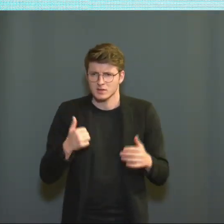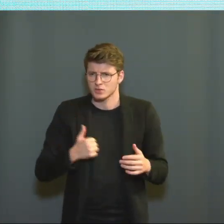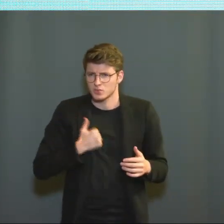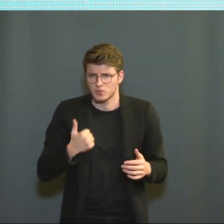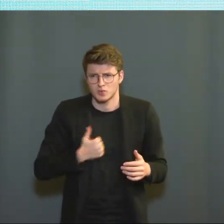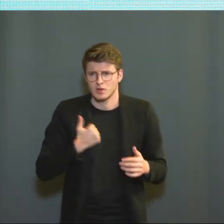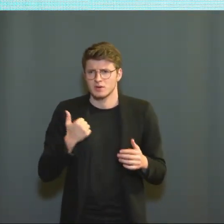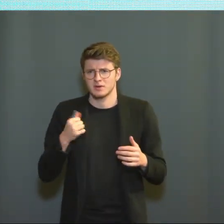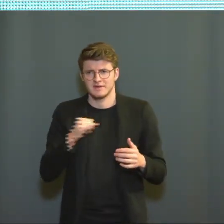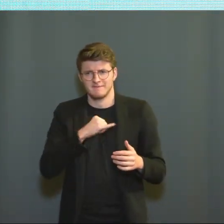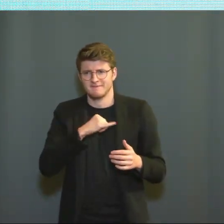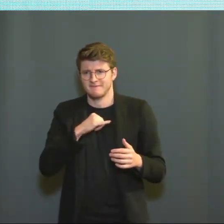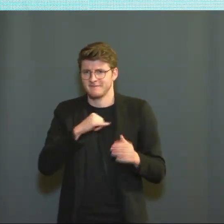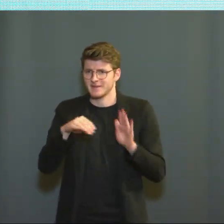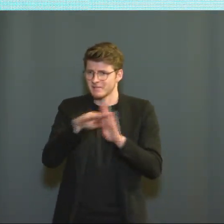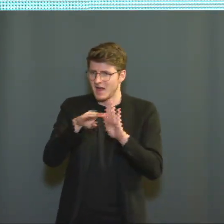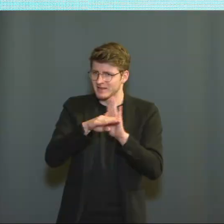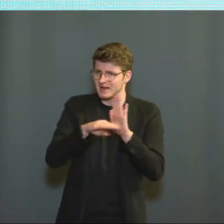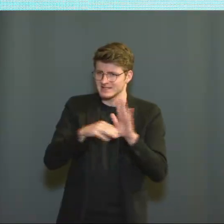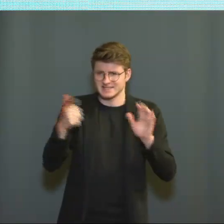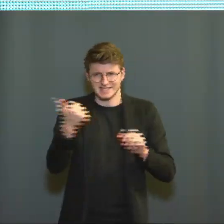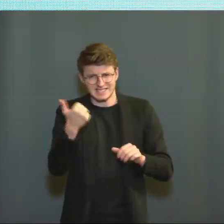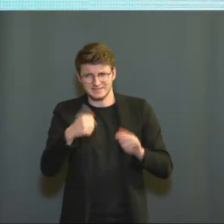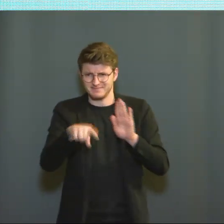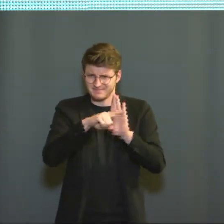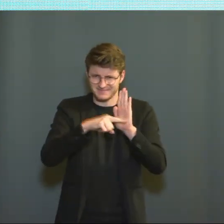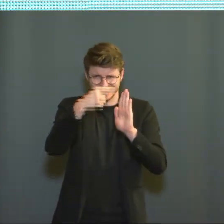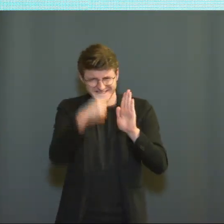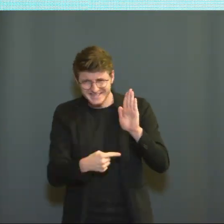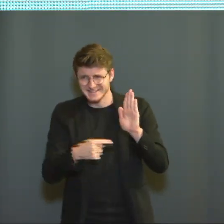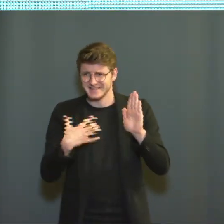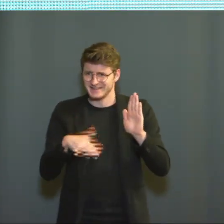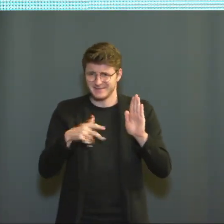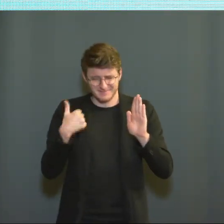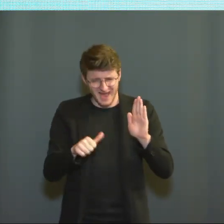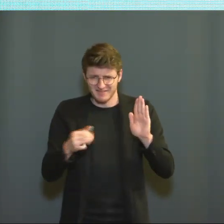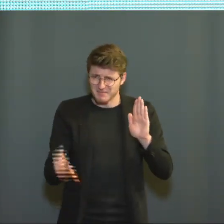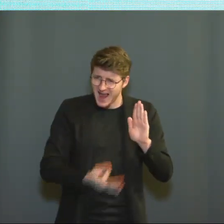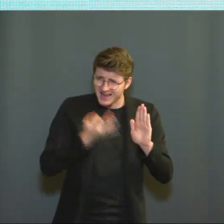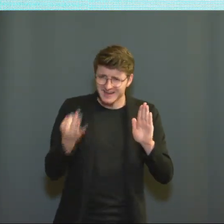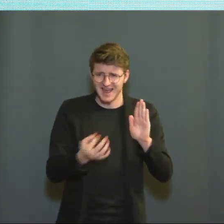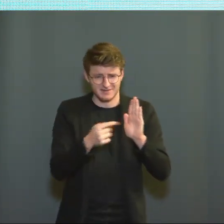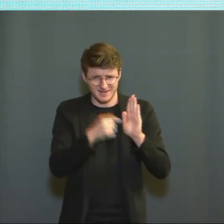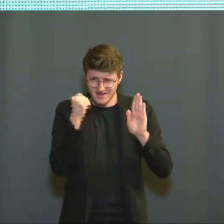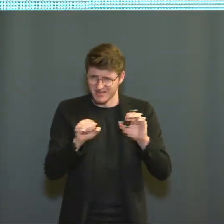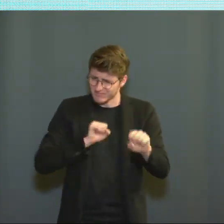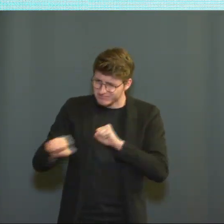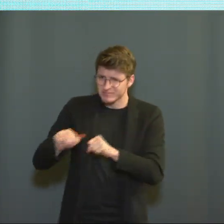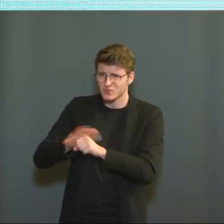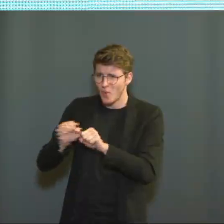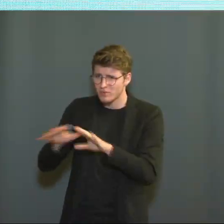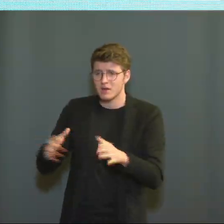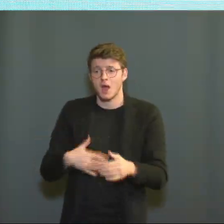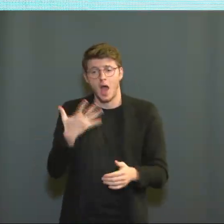de preventieve maatregelen essentieel in de strijd tegen COVID-19. Een goede handhygiëne, voldoende